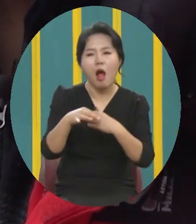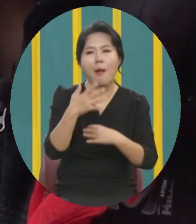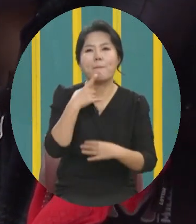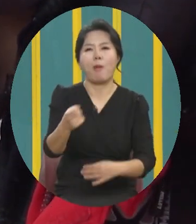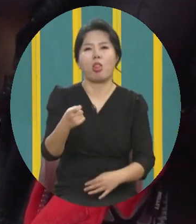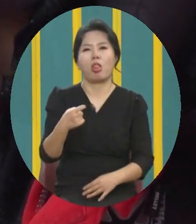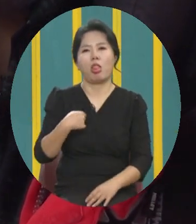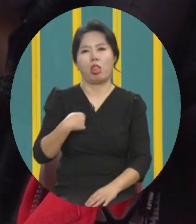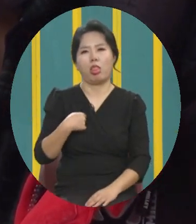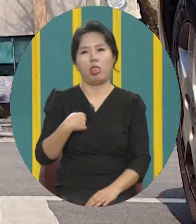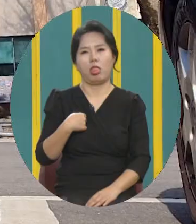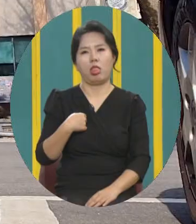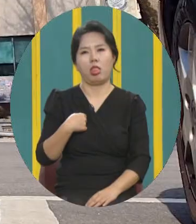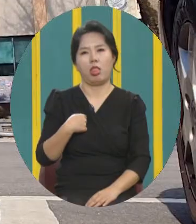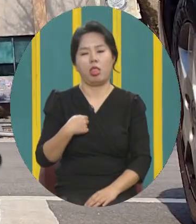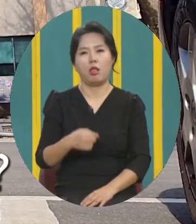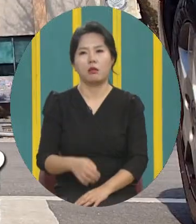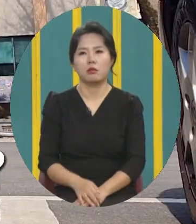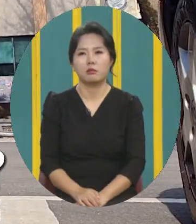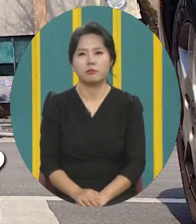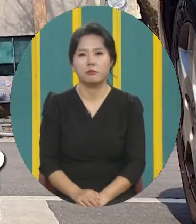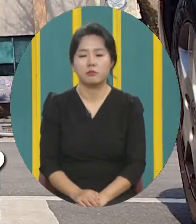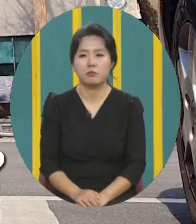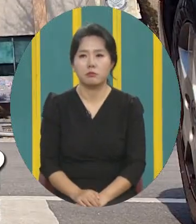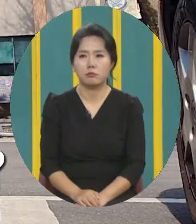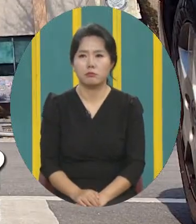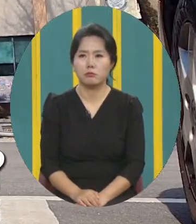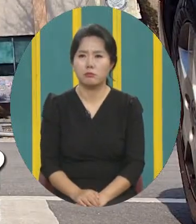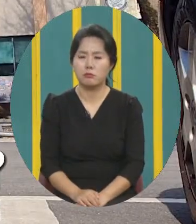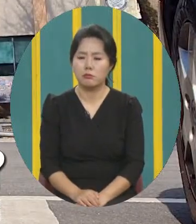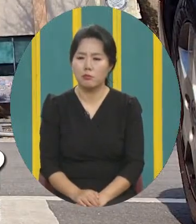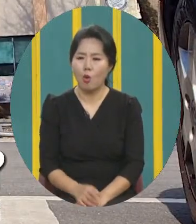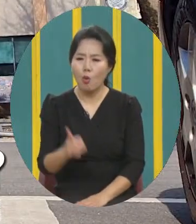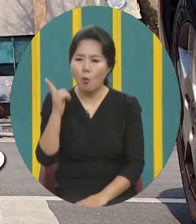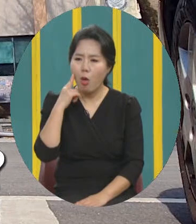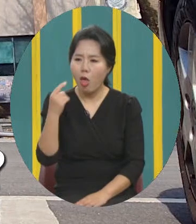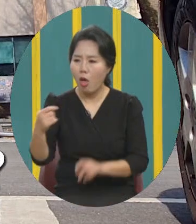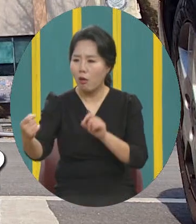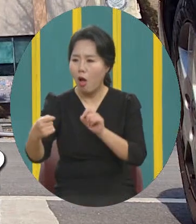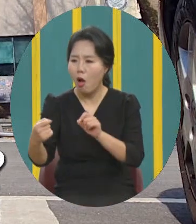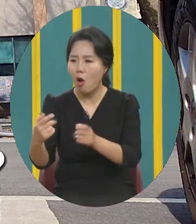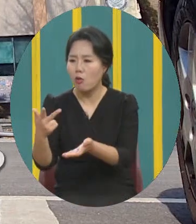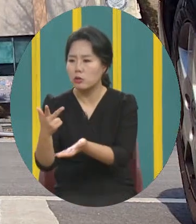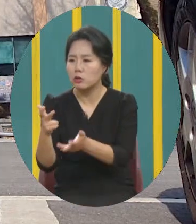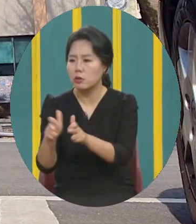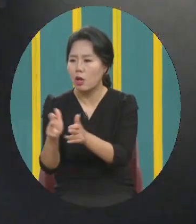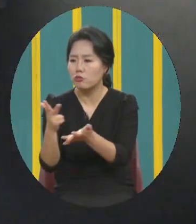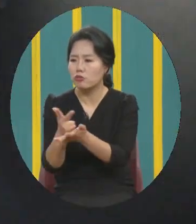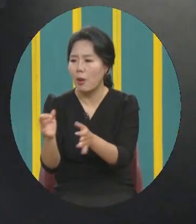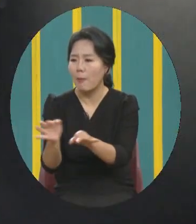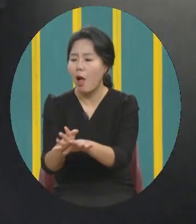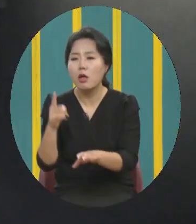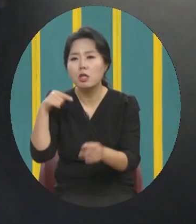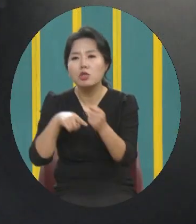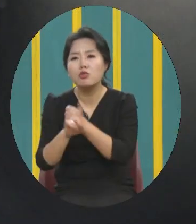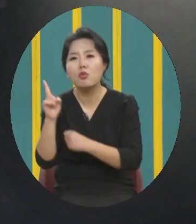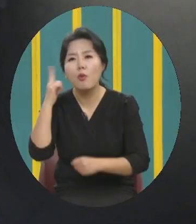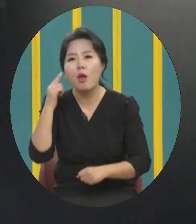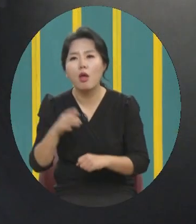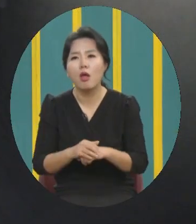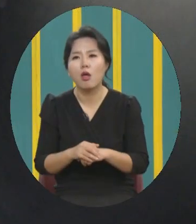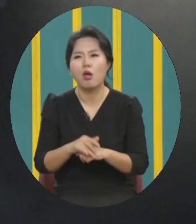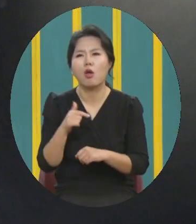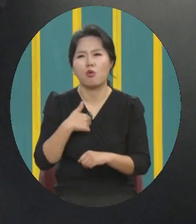그런 상황이었습니다. 가까운 장애인 주차구역을 없앤 이유가 더욱 궁금해집니다. 주차구역이